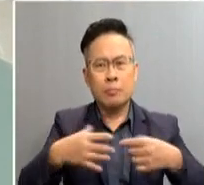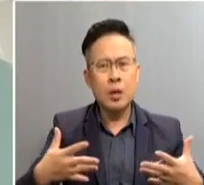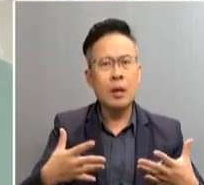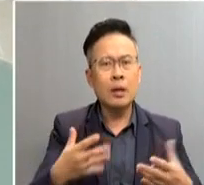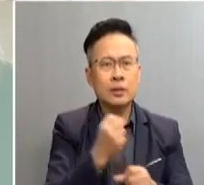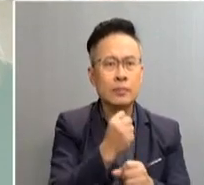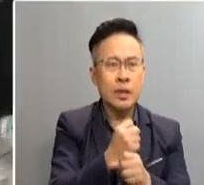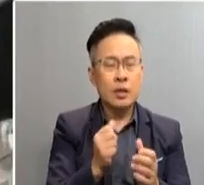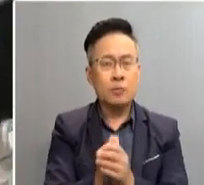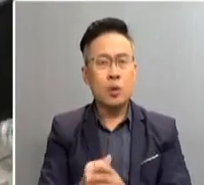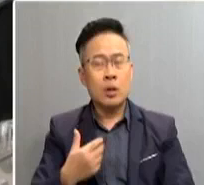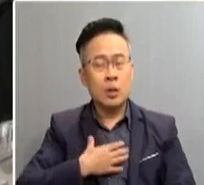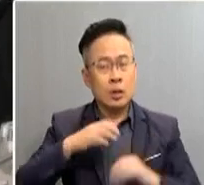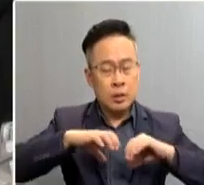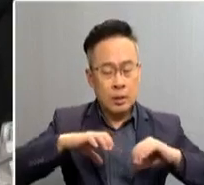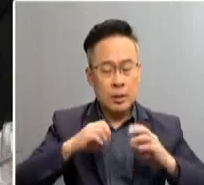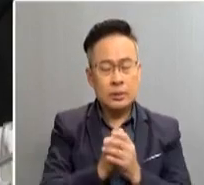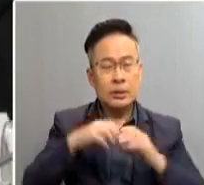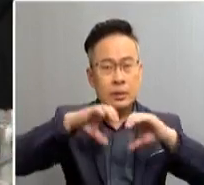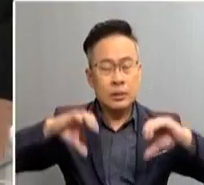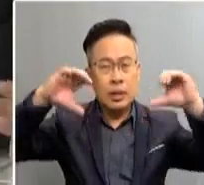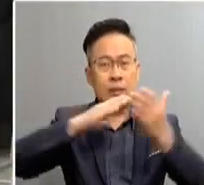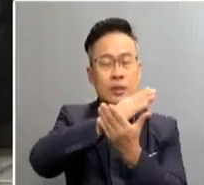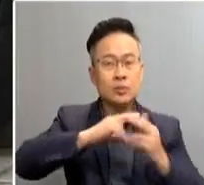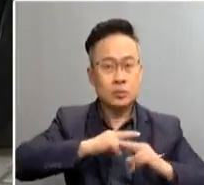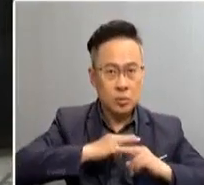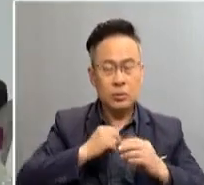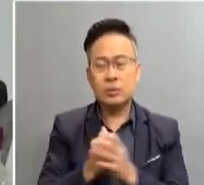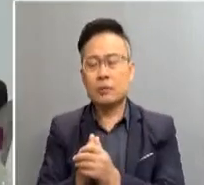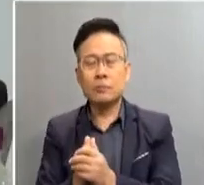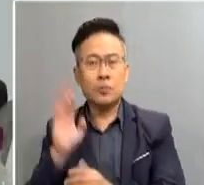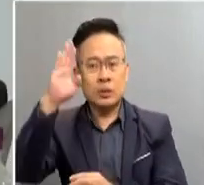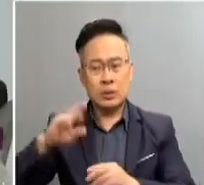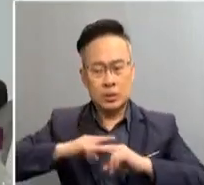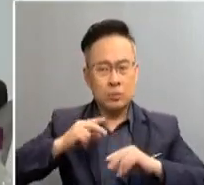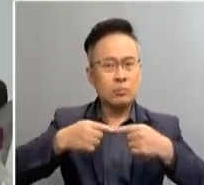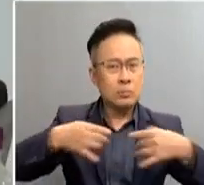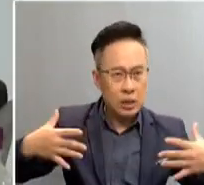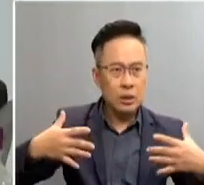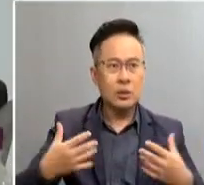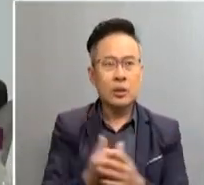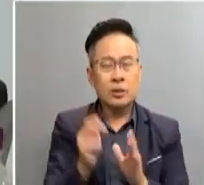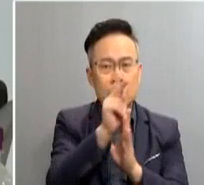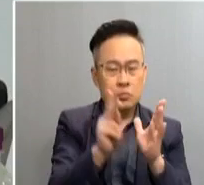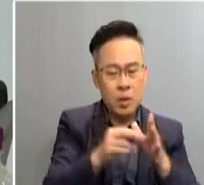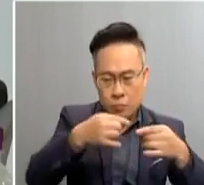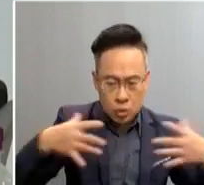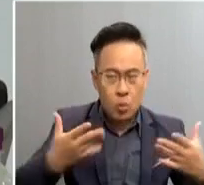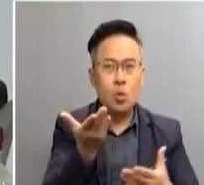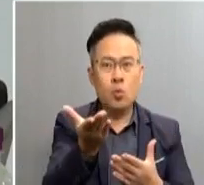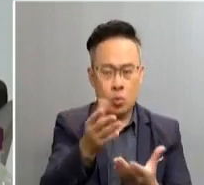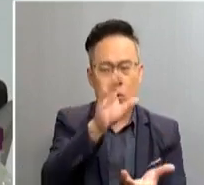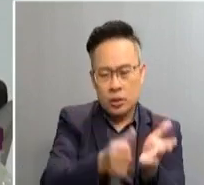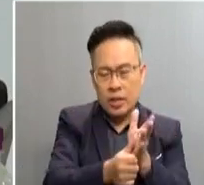ฎระเบียบเดียวกันกับเอกชนคุณอนุชาบอกว่าหากว่ากฎหมายไม่สอดคล้องกับความเป็นจริงก็ต้องมีการแก้ไขซึ่งก็จะนำไปหารือกับท